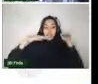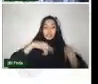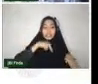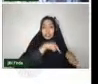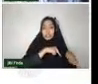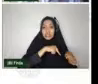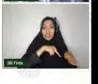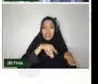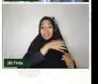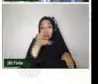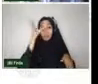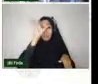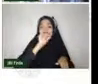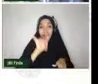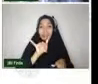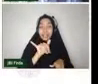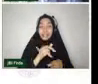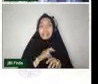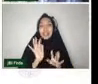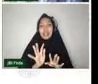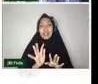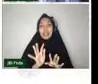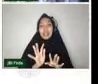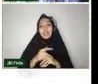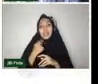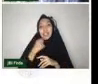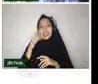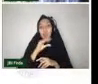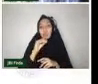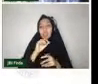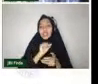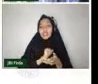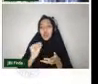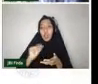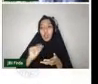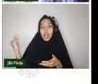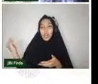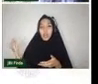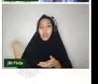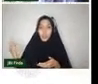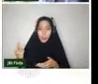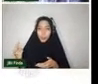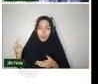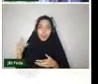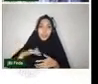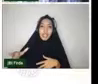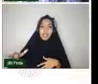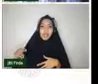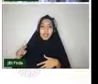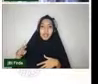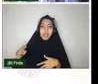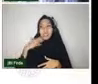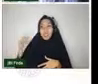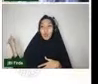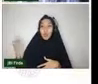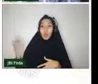ya. Sebagaimana kita ketahui di sekolah normal kan anak-anaknya kebanyakan normal gitu. Mungkin ada 1-2 anak yang